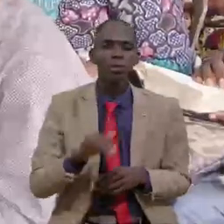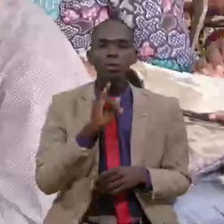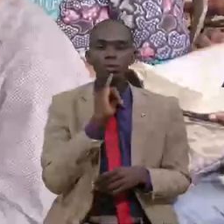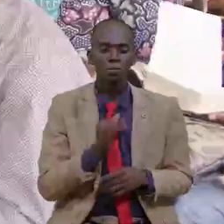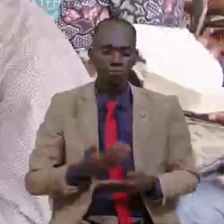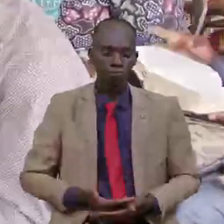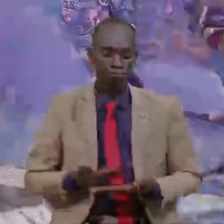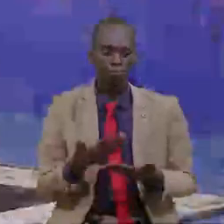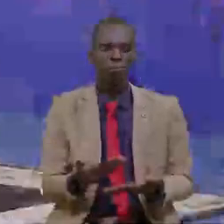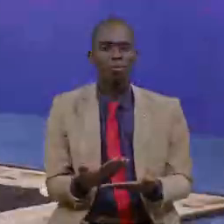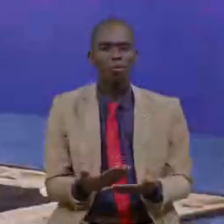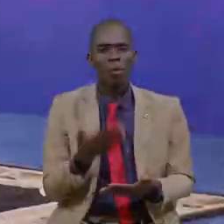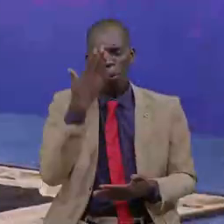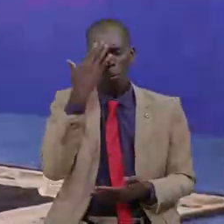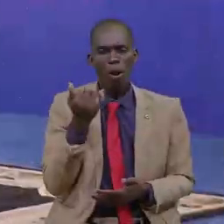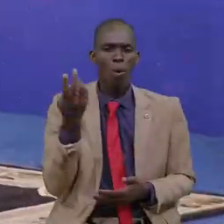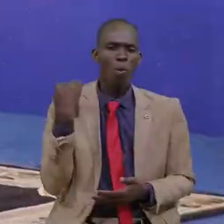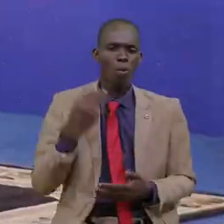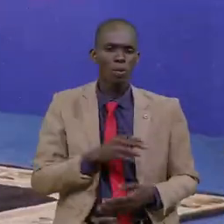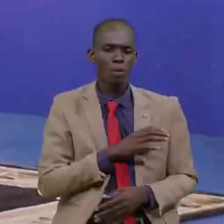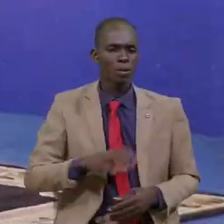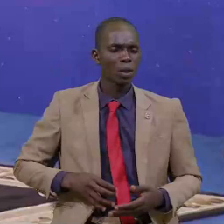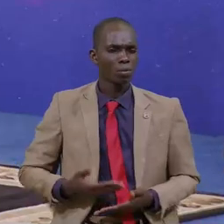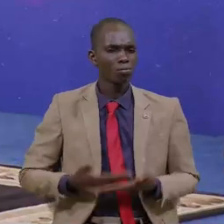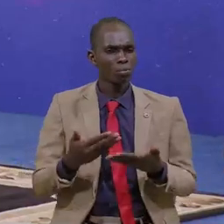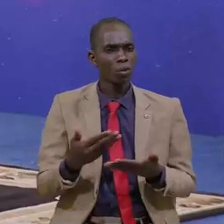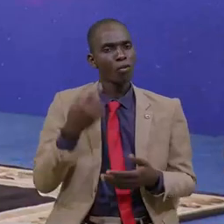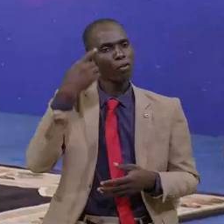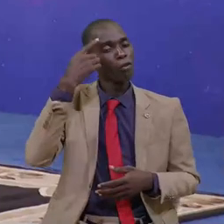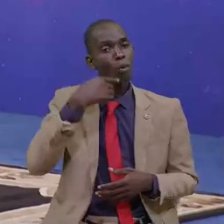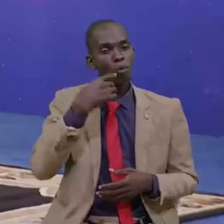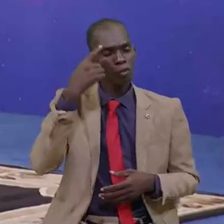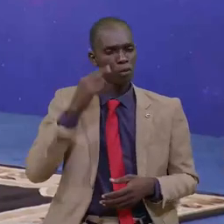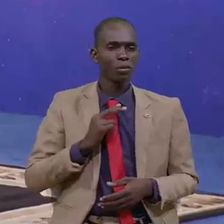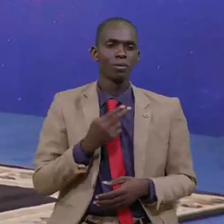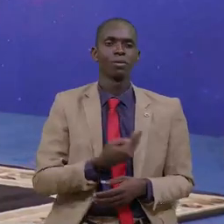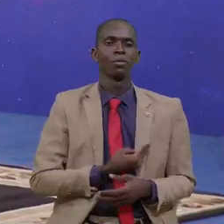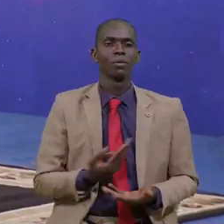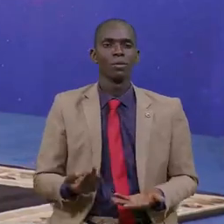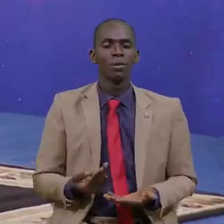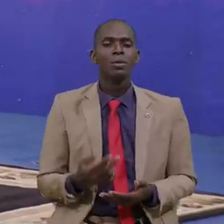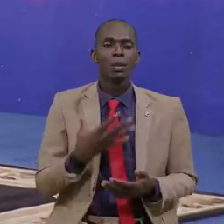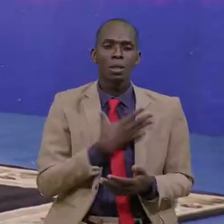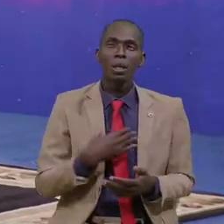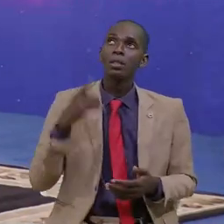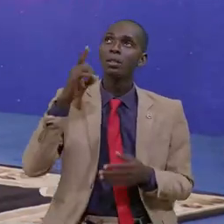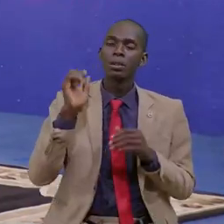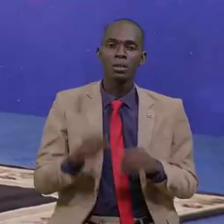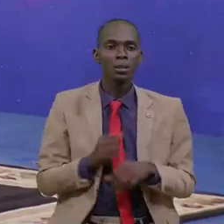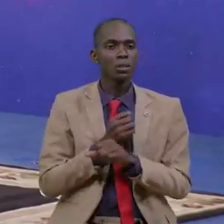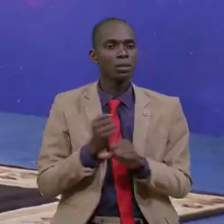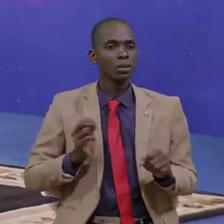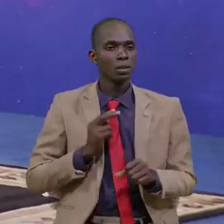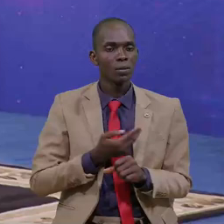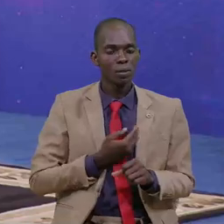un enfant nous est donné. Verset 5, lui, c'est quand un enfant nous est donné, est né. Pourquoi Christ nous est donné? Pour nous sauver, pour nous guérir, pour